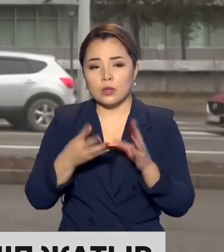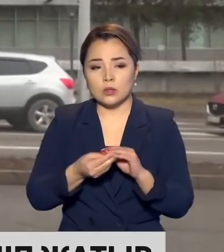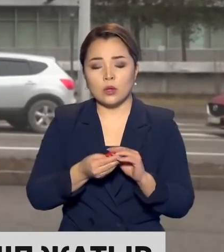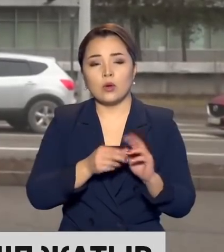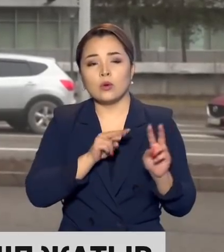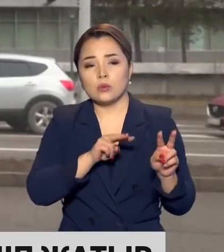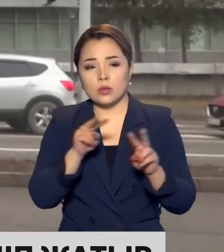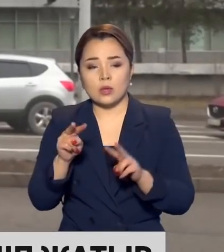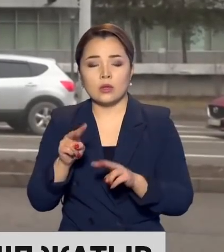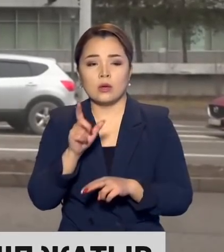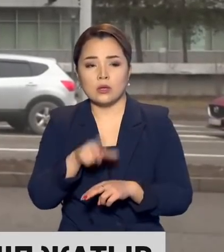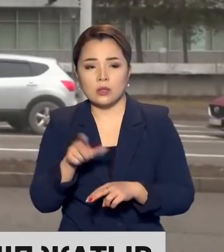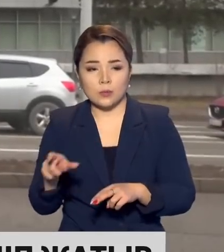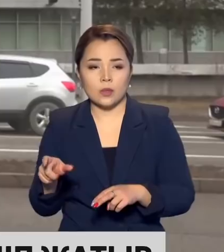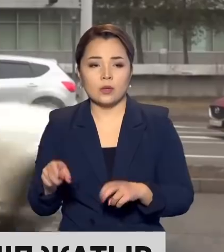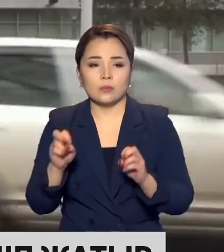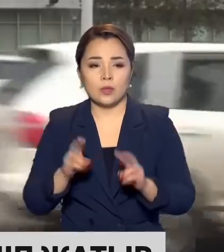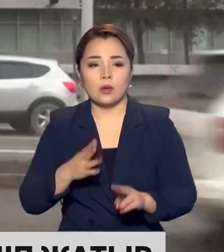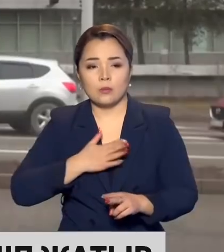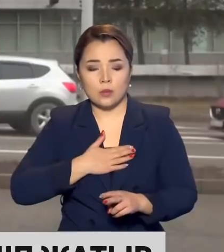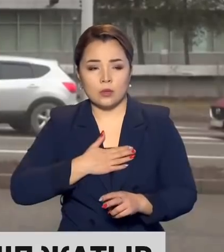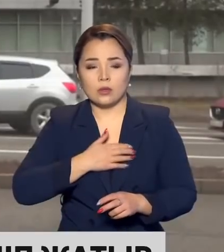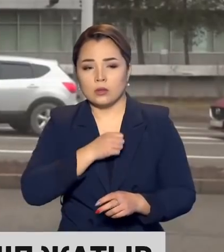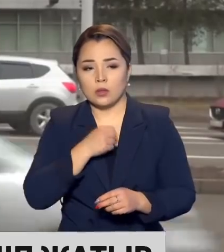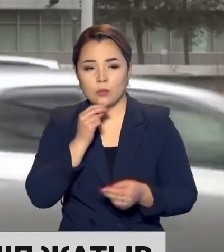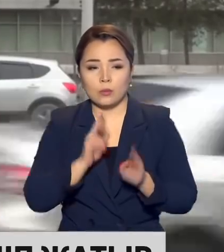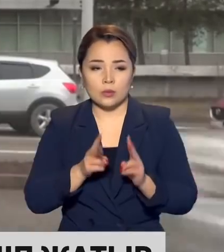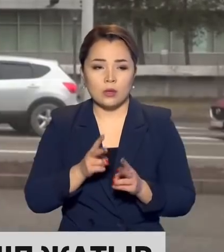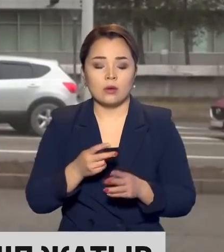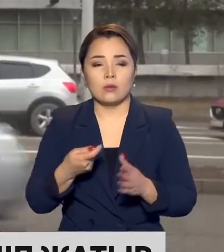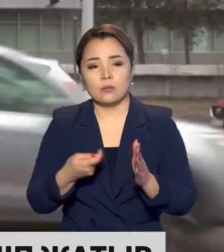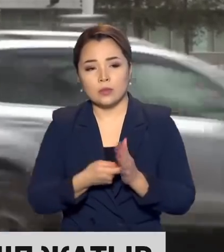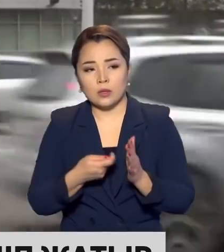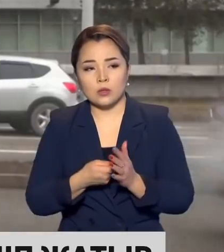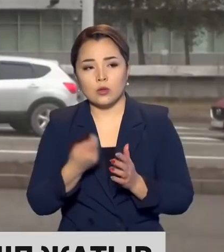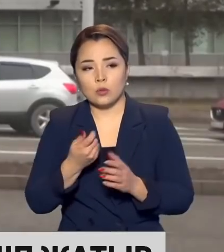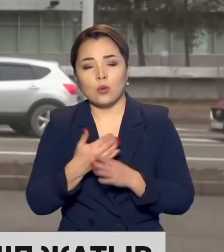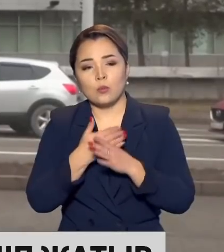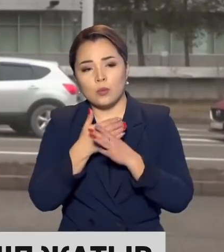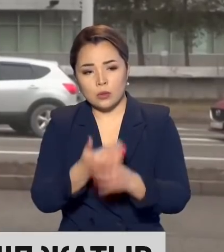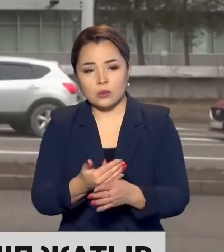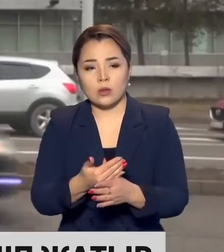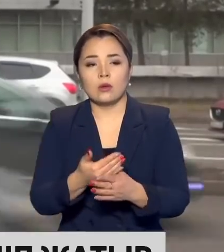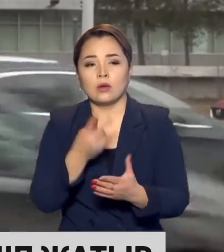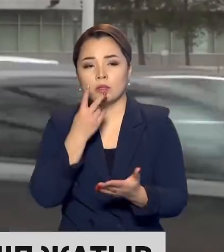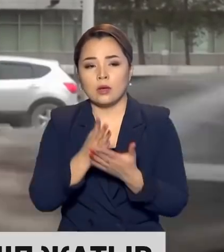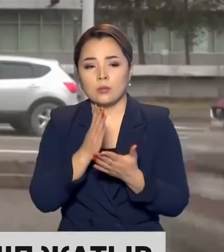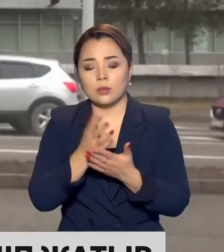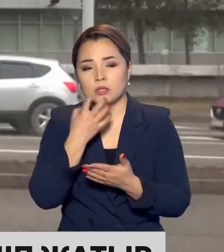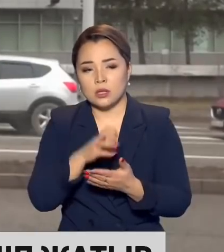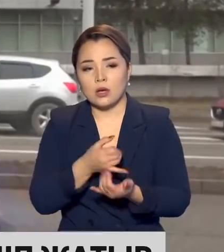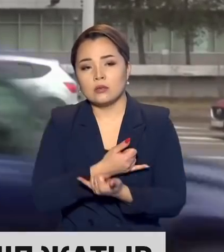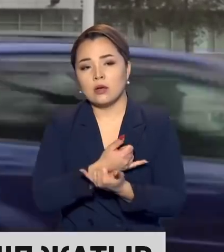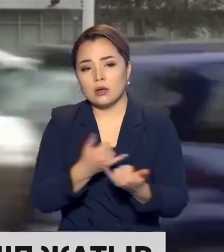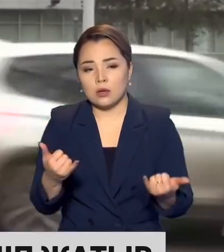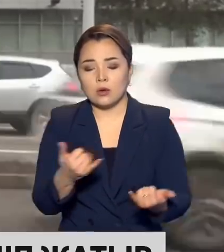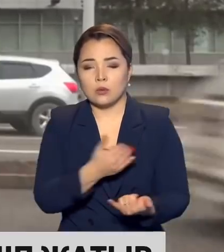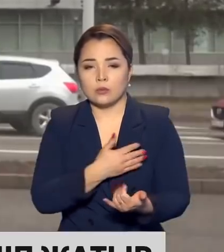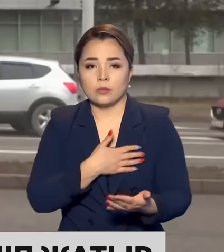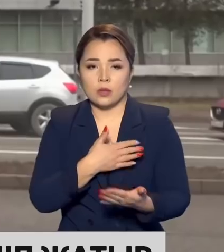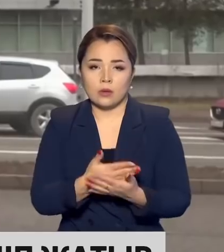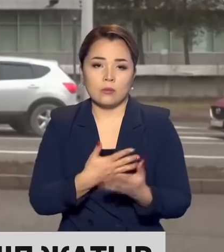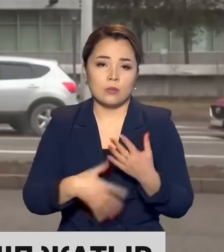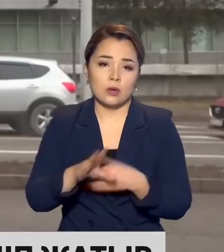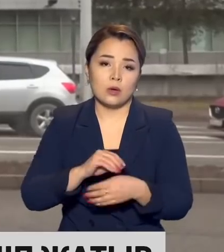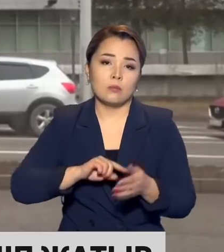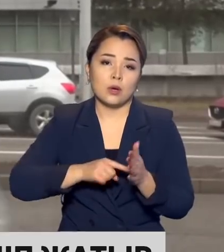күзетіп жүрген кісілерге осындай бір өзіміздің атымыздан бір кішкене болса да қолдан тамақ жасап, соны бір ыстықтай таратуға бел будық. Сол ғана